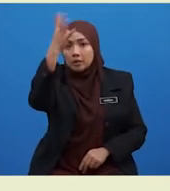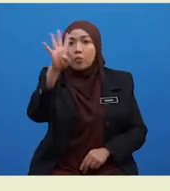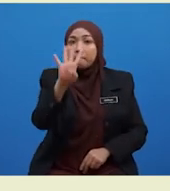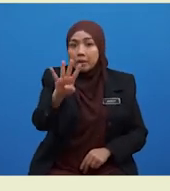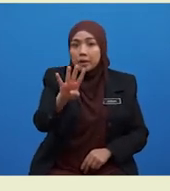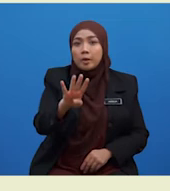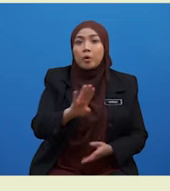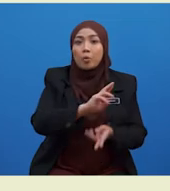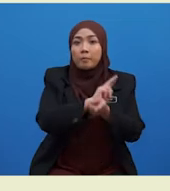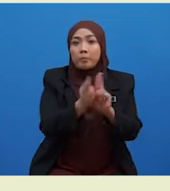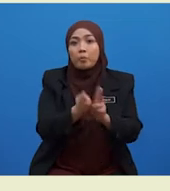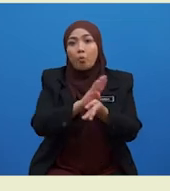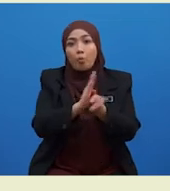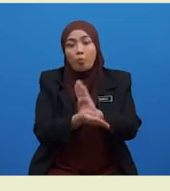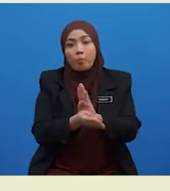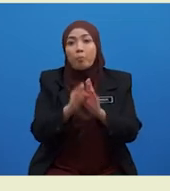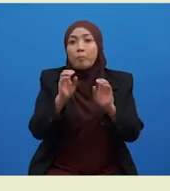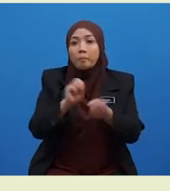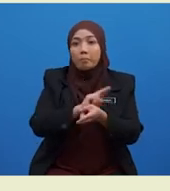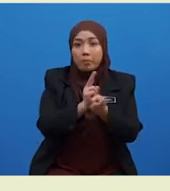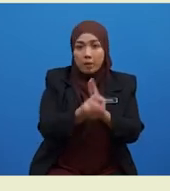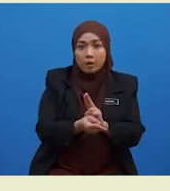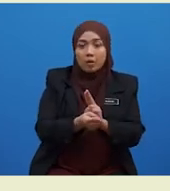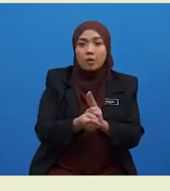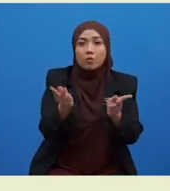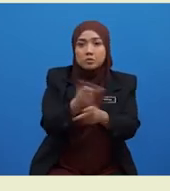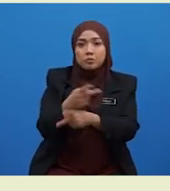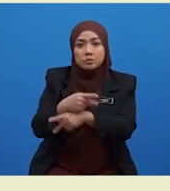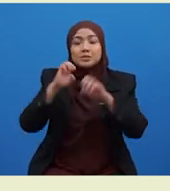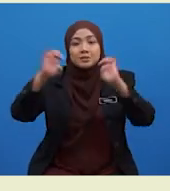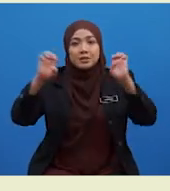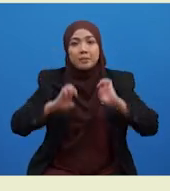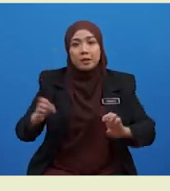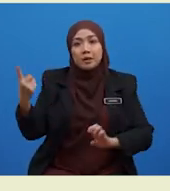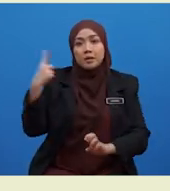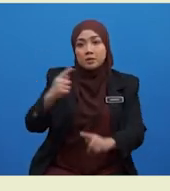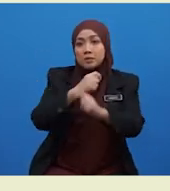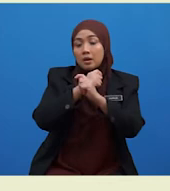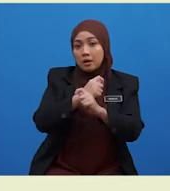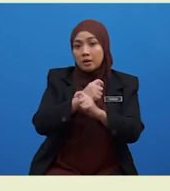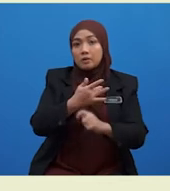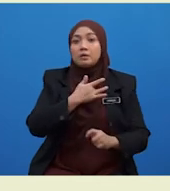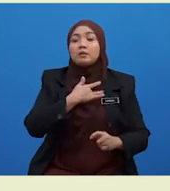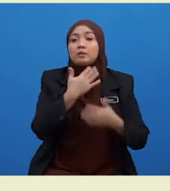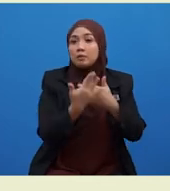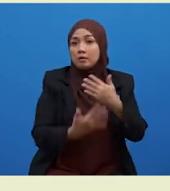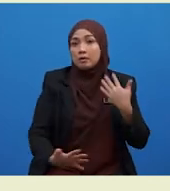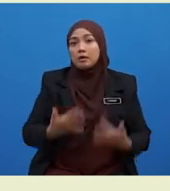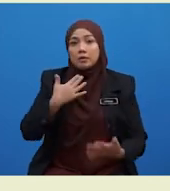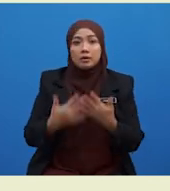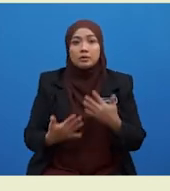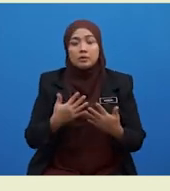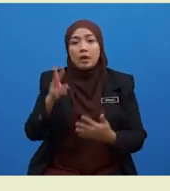4 pemboleh ubah dalam konsep senaman daya tahan kardiovaskular. Ya, betul. Jawapannya,